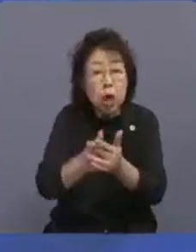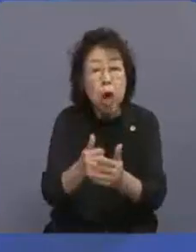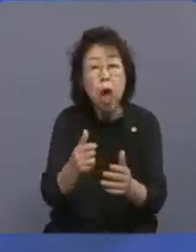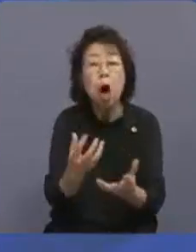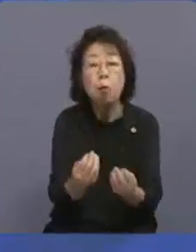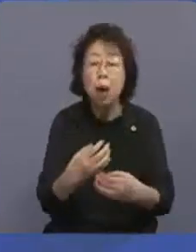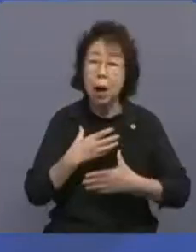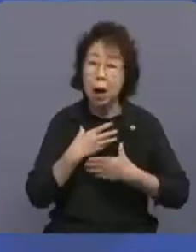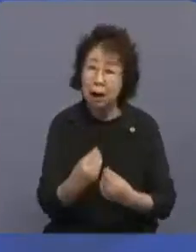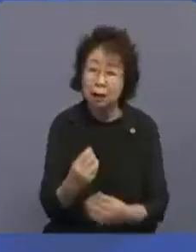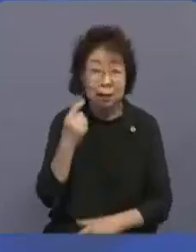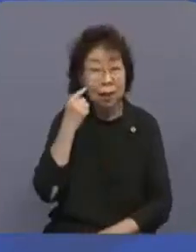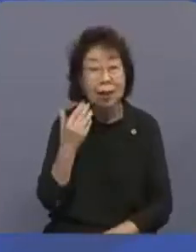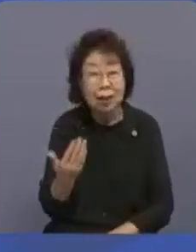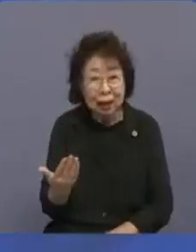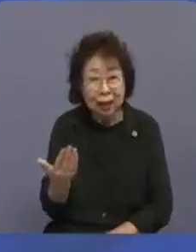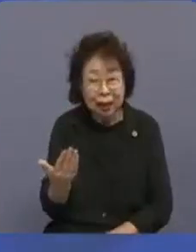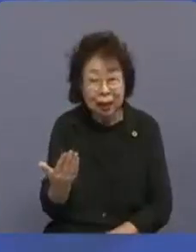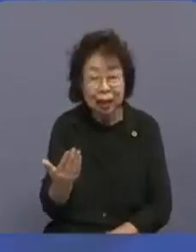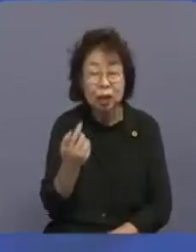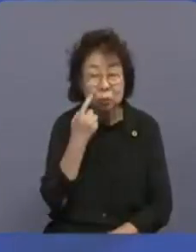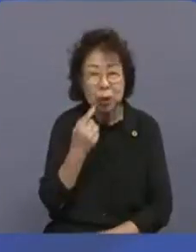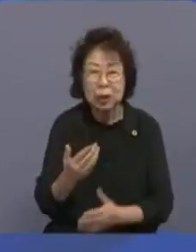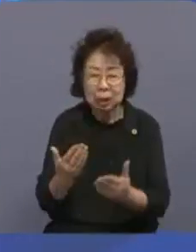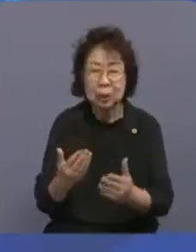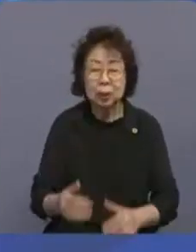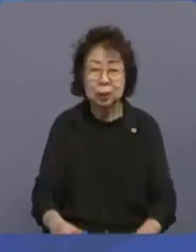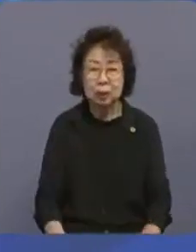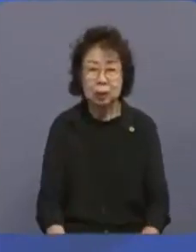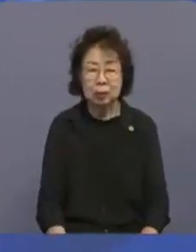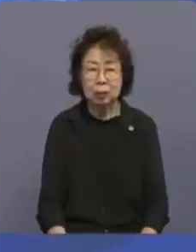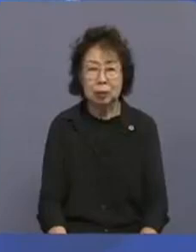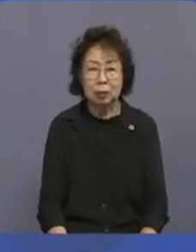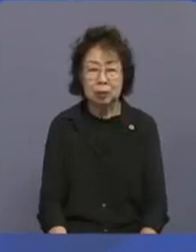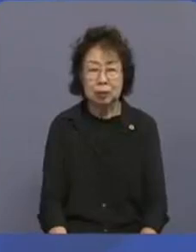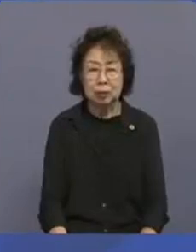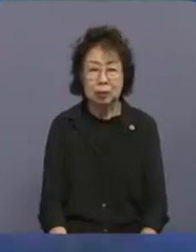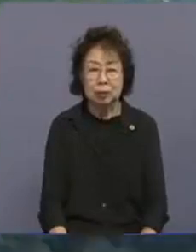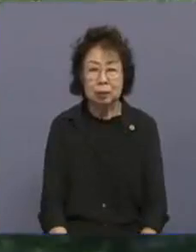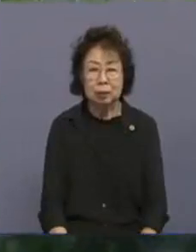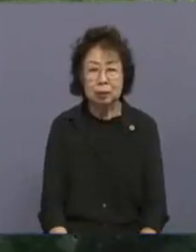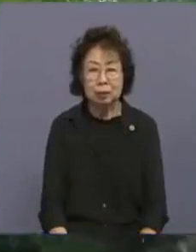얼마나 안전한 도시인지 황형규 기자가 취재했습니다.